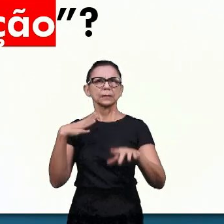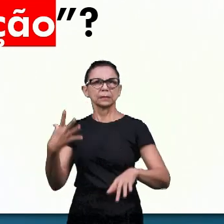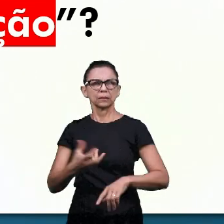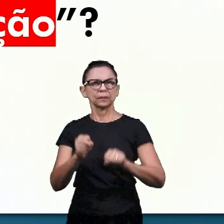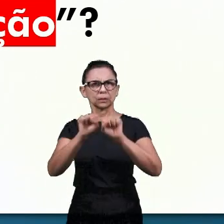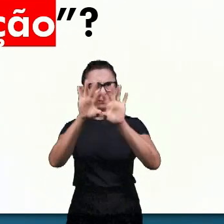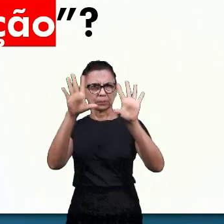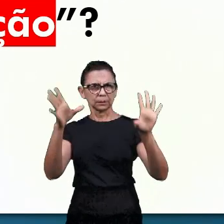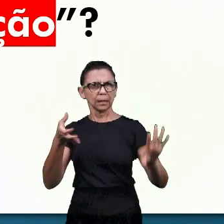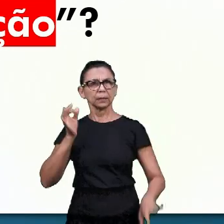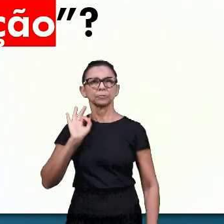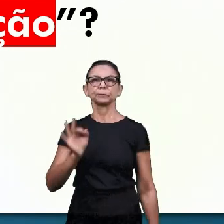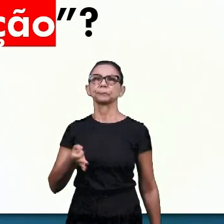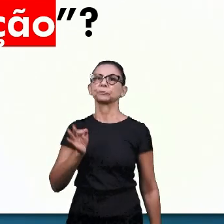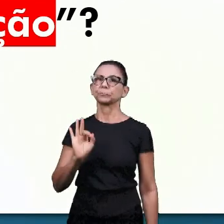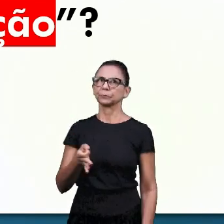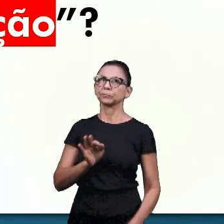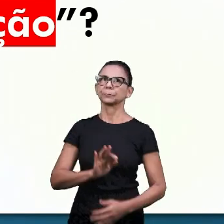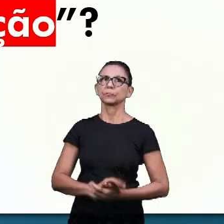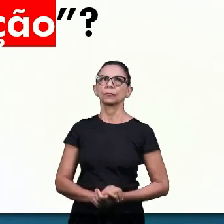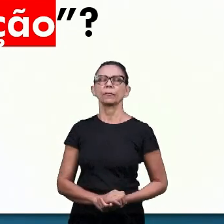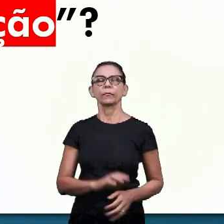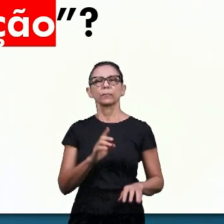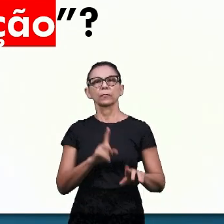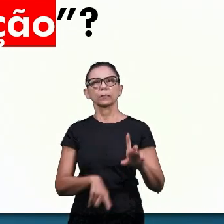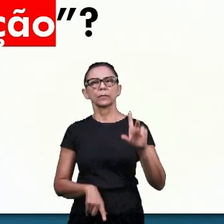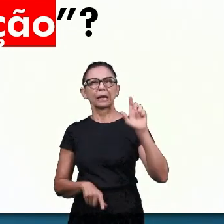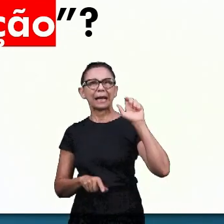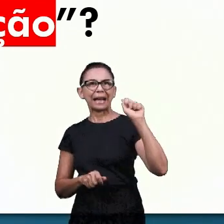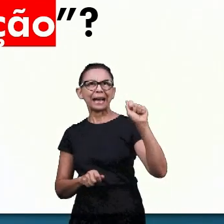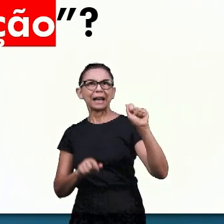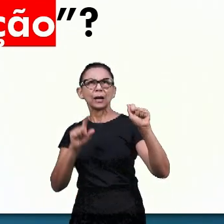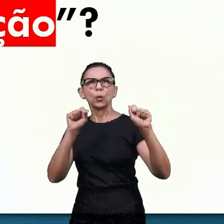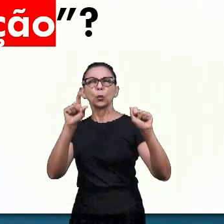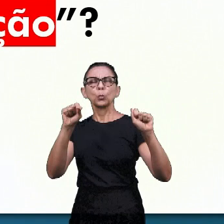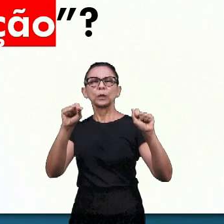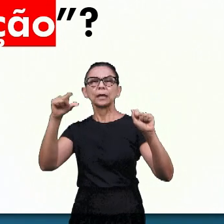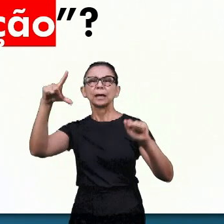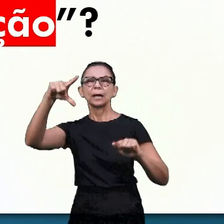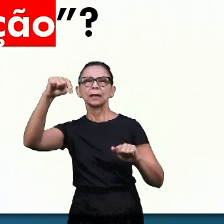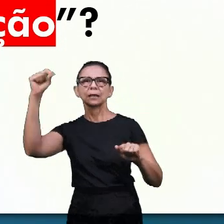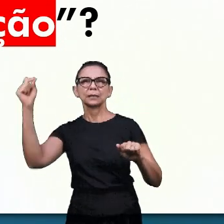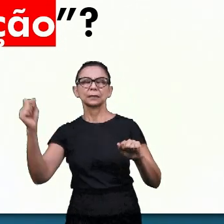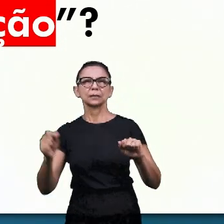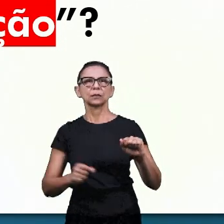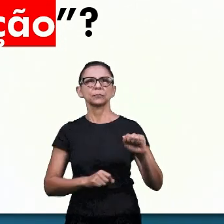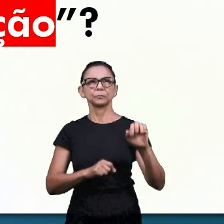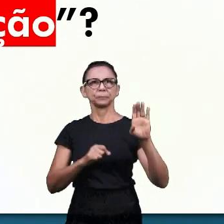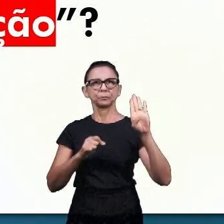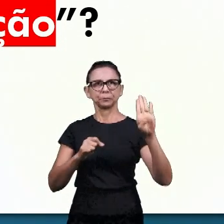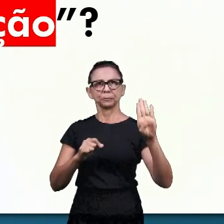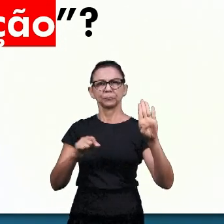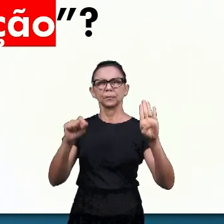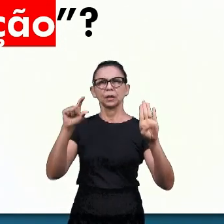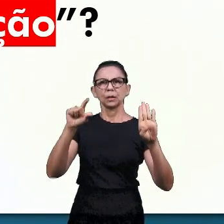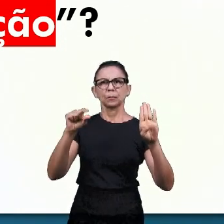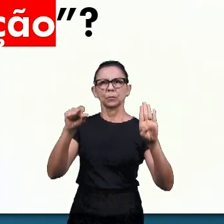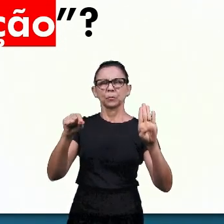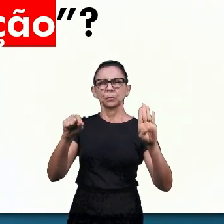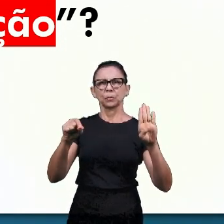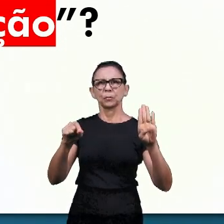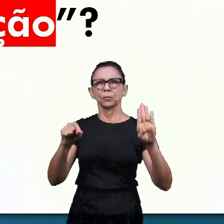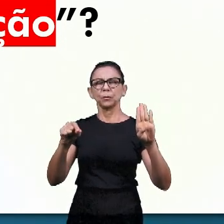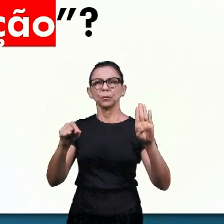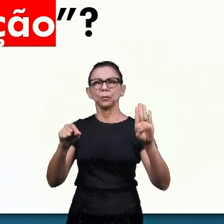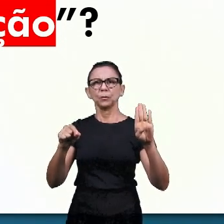affirmation. Définissez A. Qu'est-ce que c'est l'élection? B. Qu'est-ce que c'est la préscience?